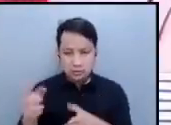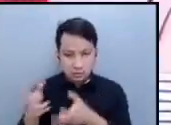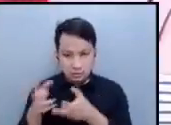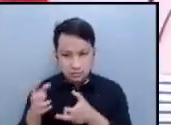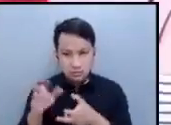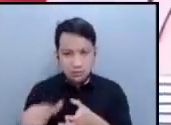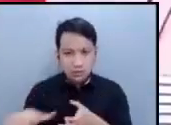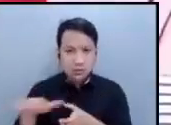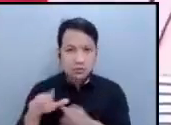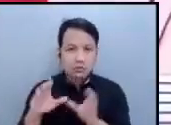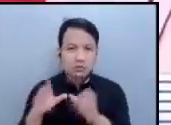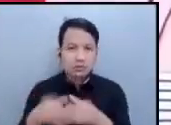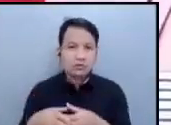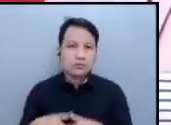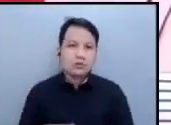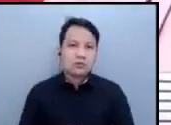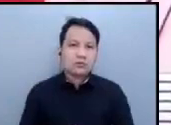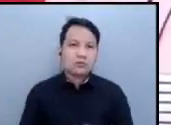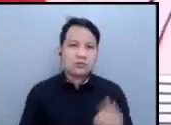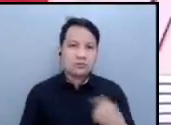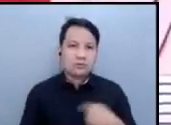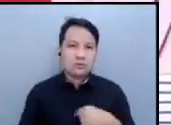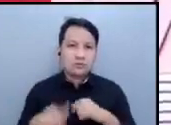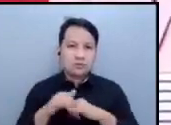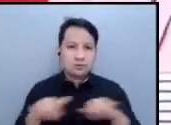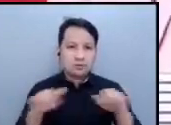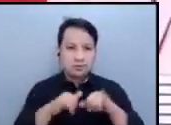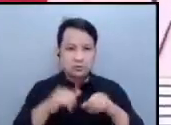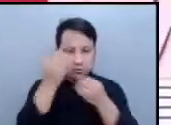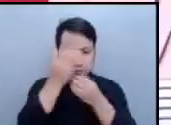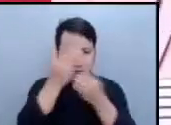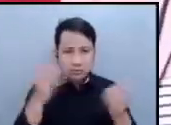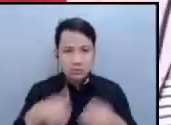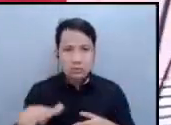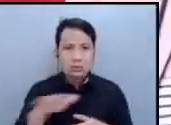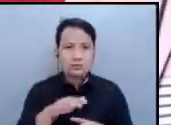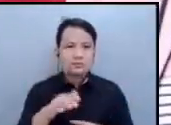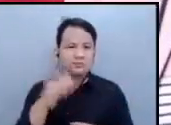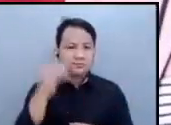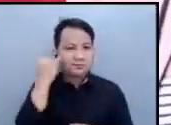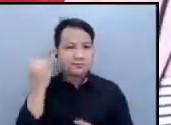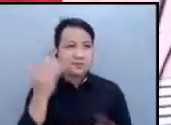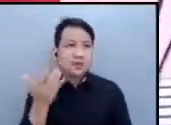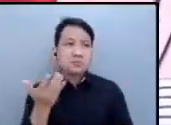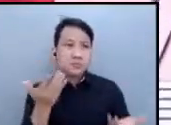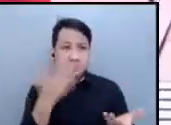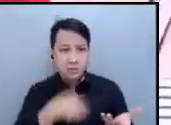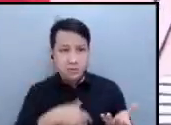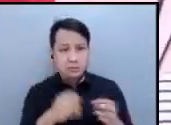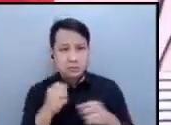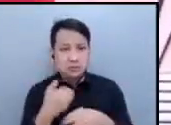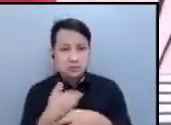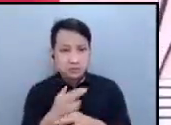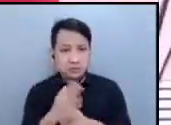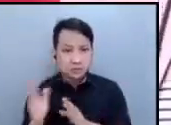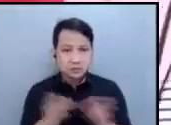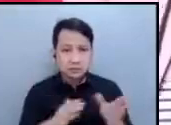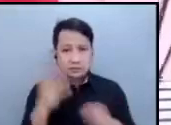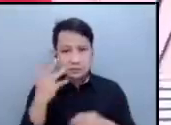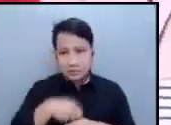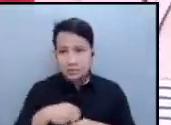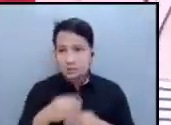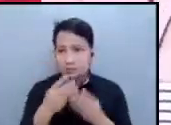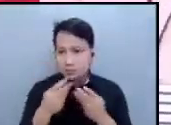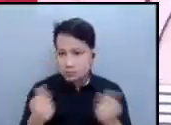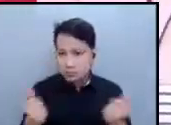panig. Alam naman natin na pare-pareho yung intensyon ng lahat. Ang intensyon lahat, maayos yung Boracay, masolusyonan yung